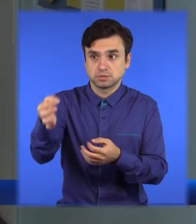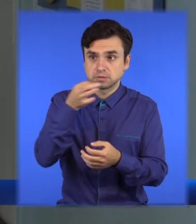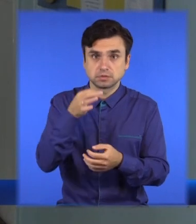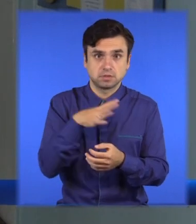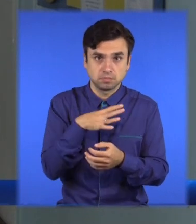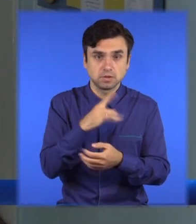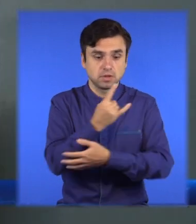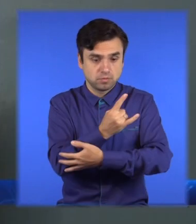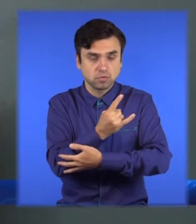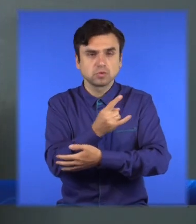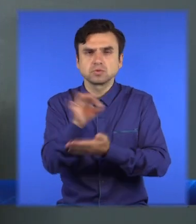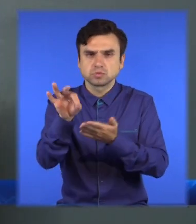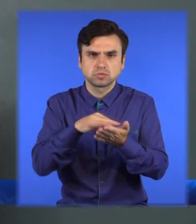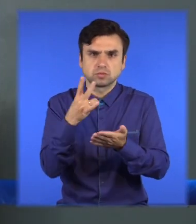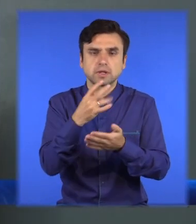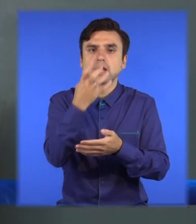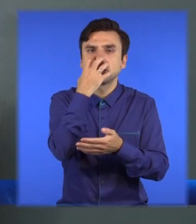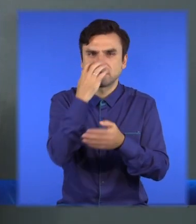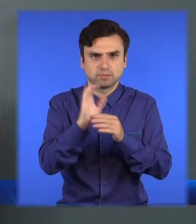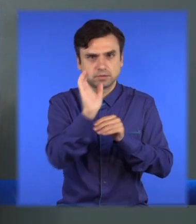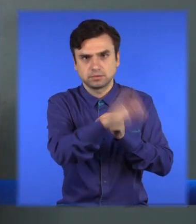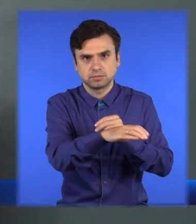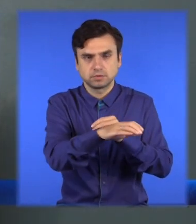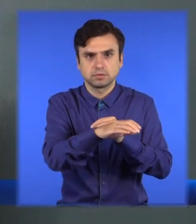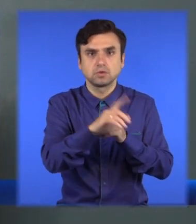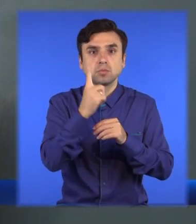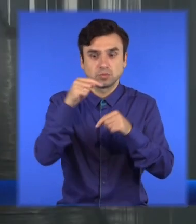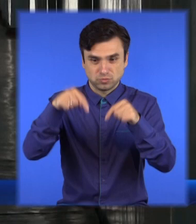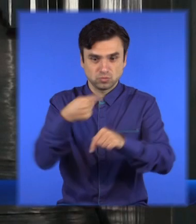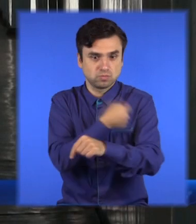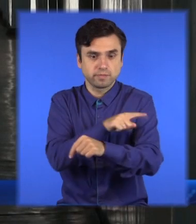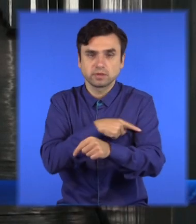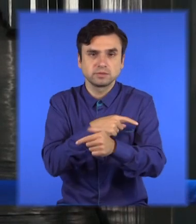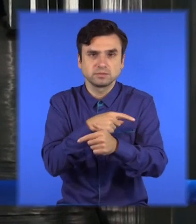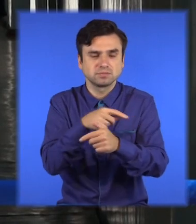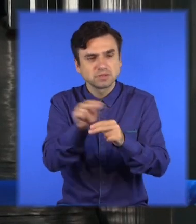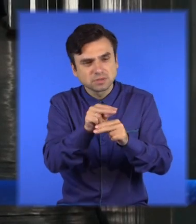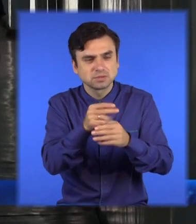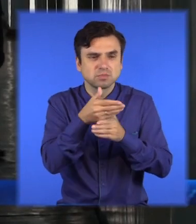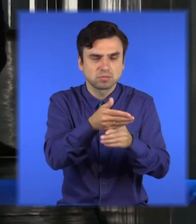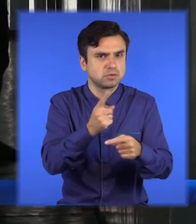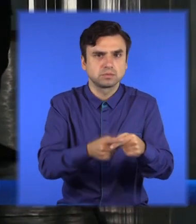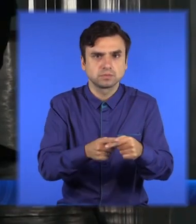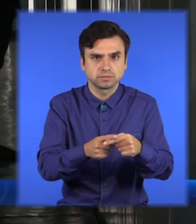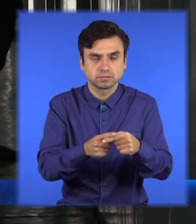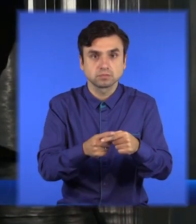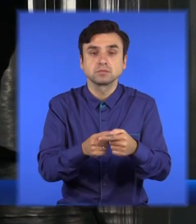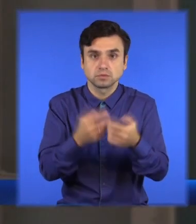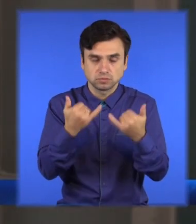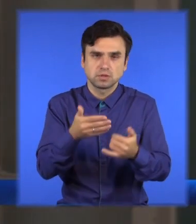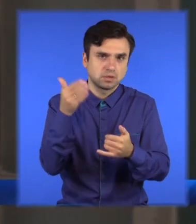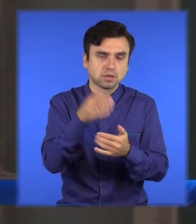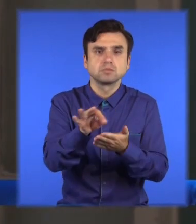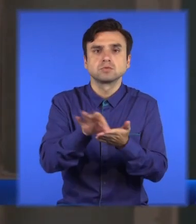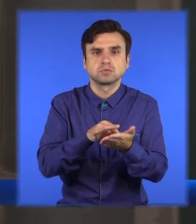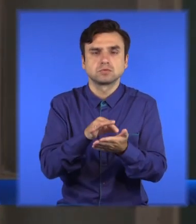Ольга Михайлівна, а саме так звуть педіатра, яка лікувала її дитину, сказала, малюка негайно треба переводити у реанімацію,